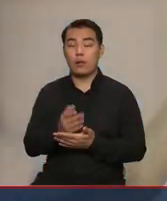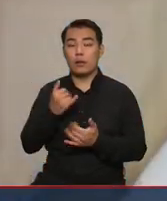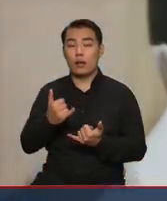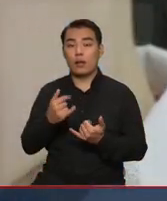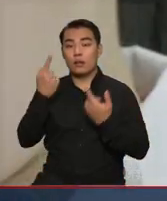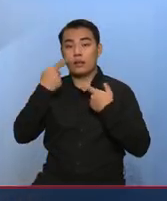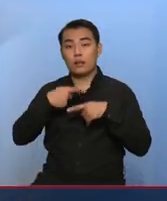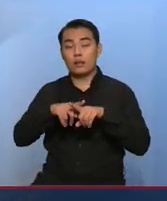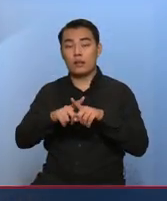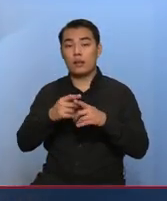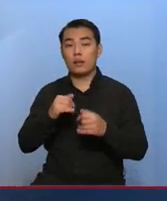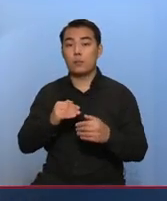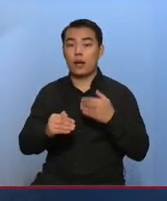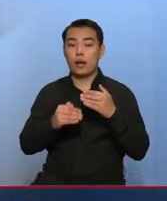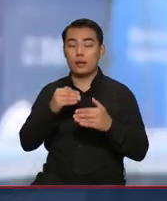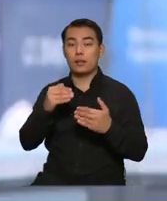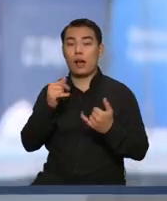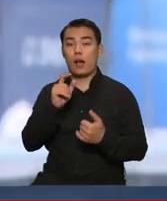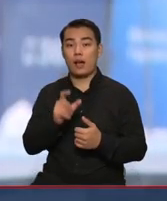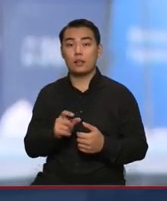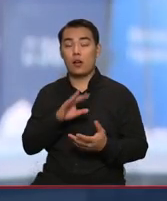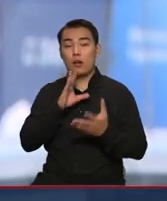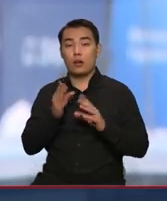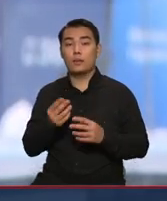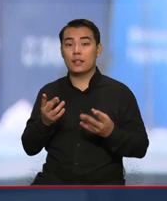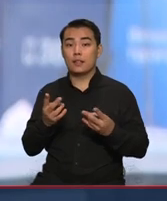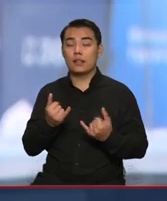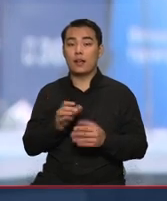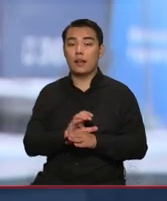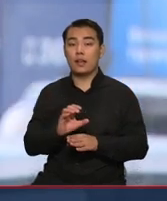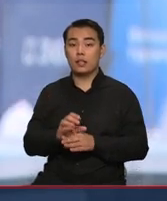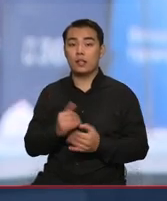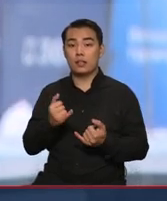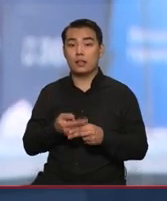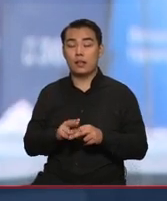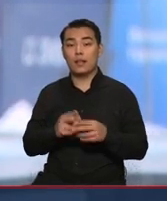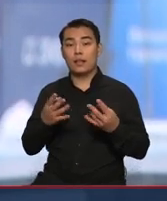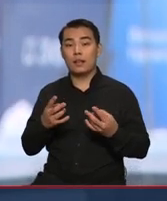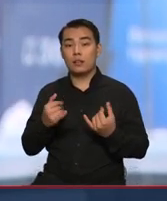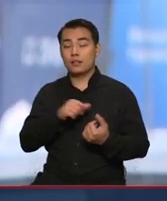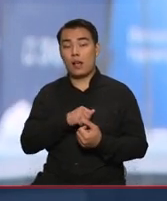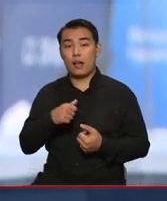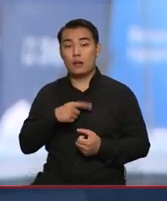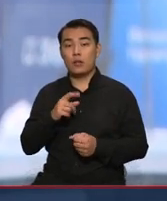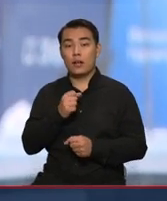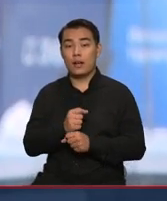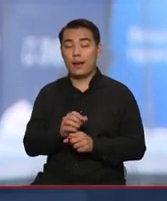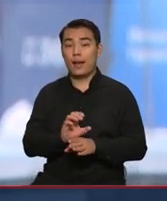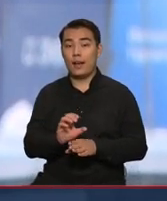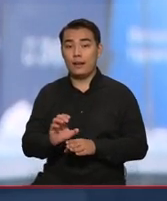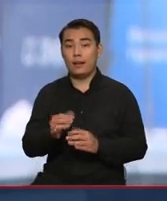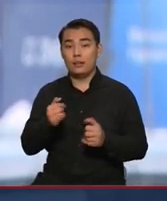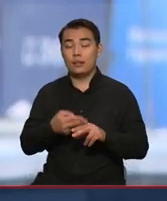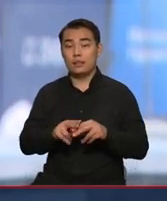прогресс, адами капиталдың дамуы, біздегі мынау шикізаттардың экспортқа тек қана шикізат ретінде кетіп жатқандығының өзі біздегі осы бір тұстардың